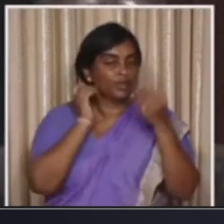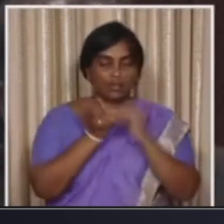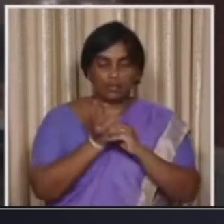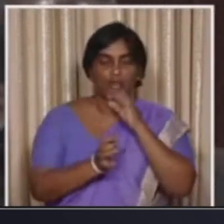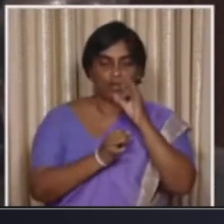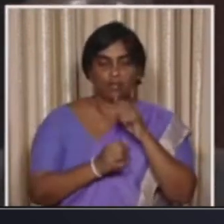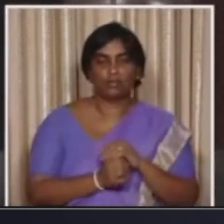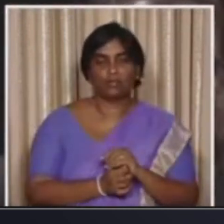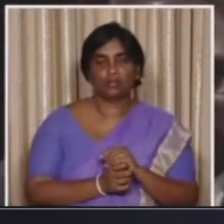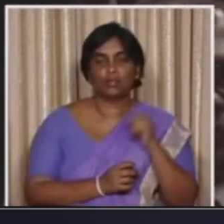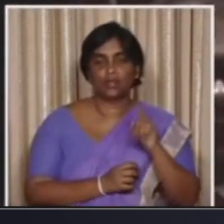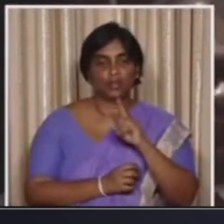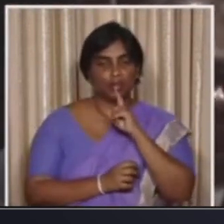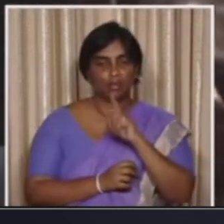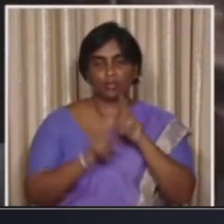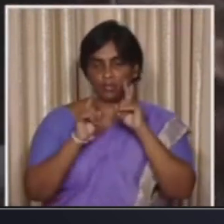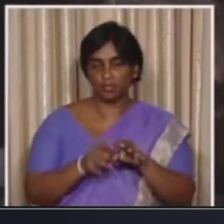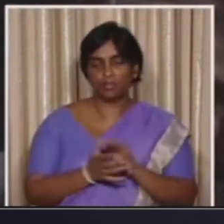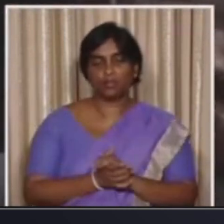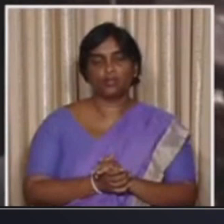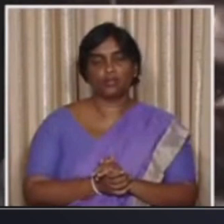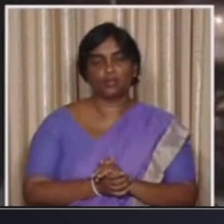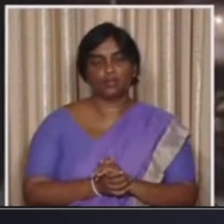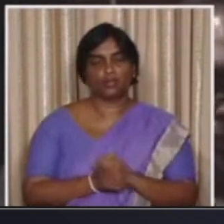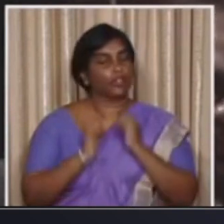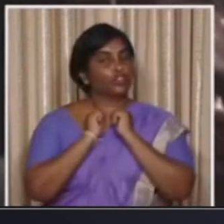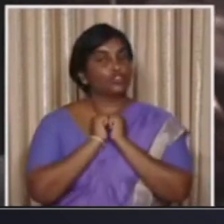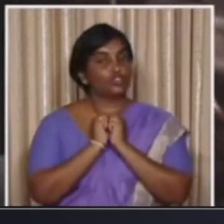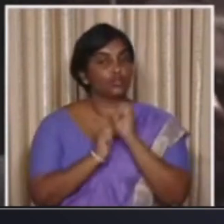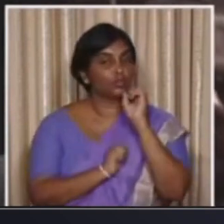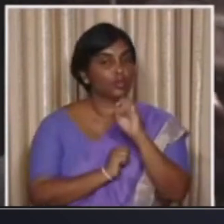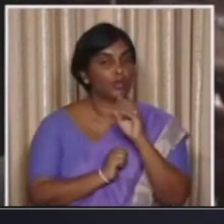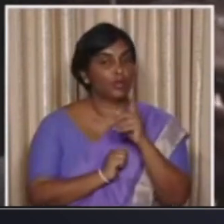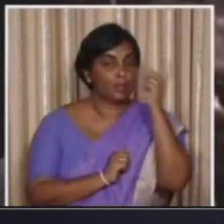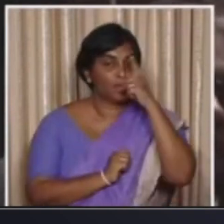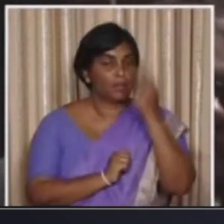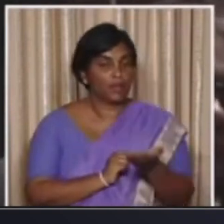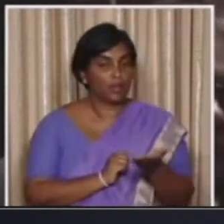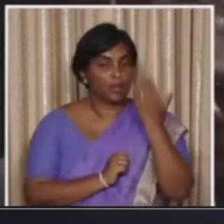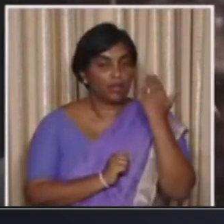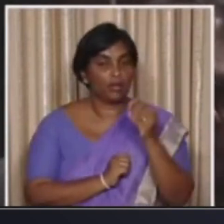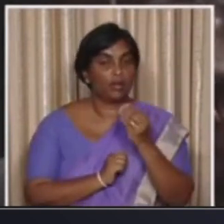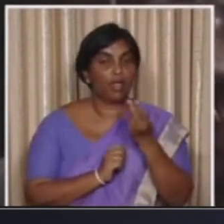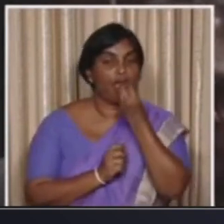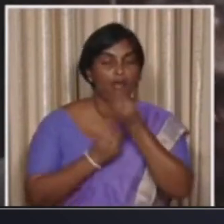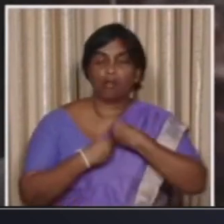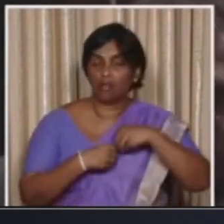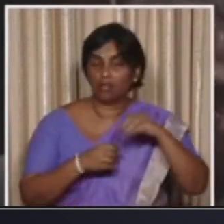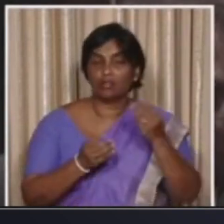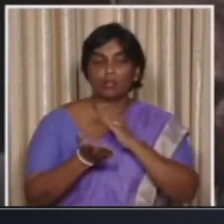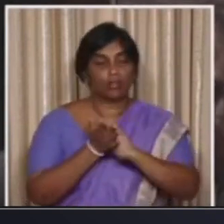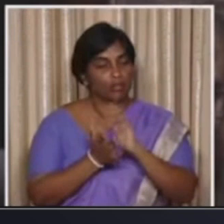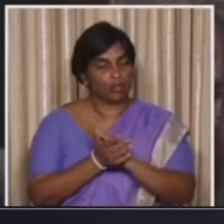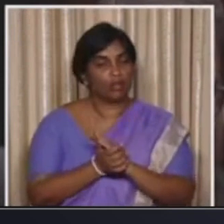කතාවක්. මේ කියනවා මෙන්න මෙහෙම. රස්සාවල් දුන්නේ, පඩි වැඩි කළේ, නිකං හාල් දුන්නේ, සහන